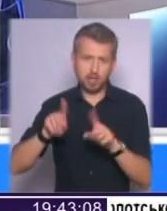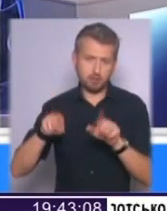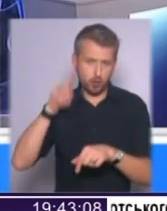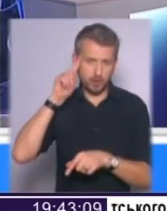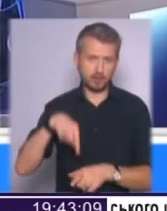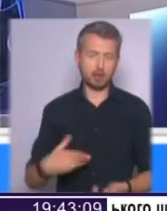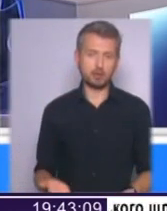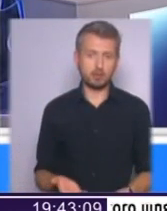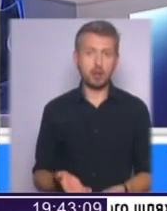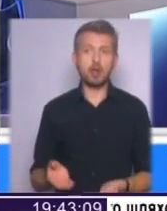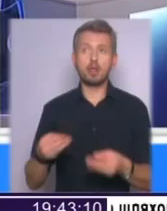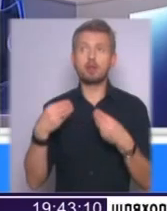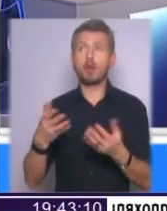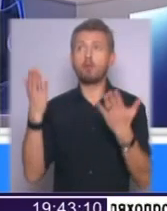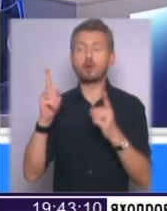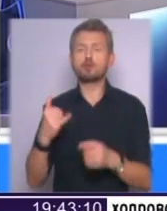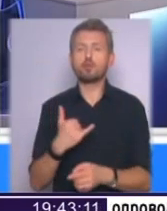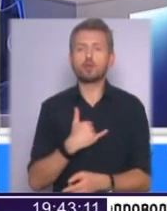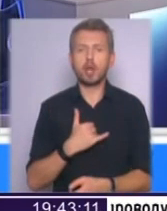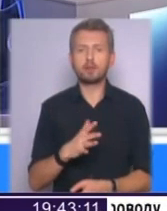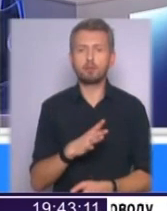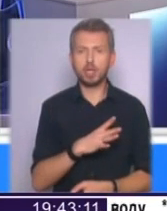знать. Дай Боже, чтобы у нас было